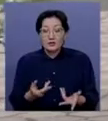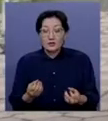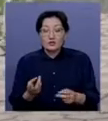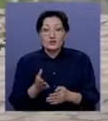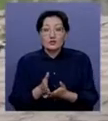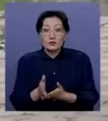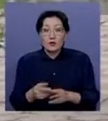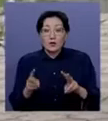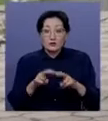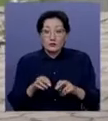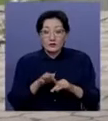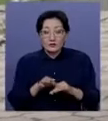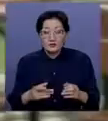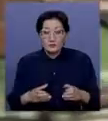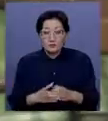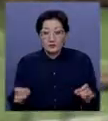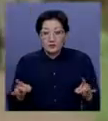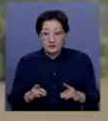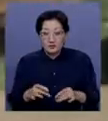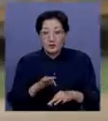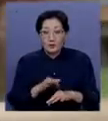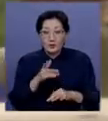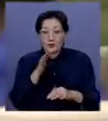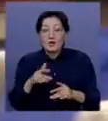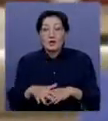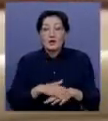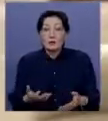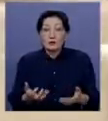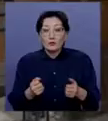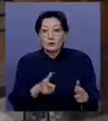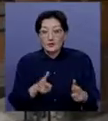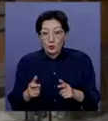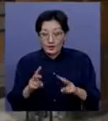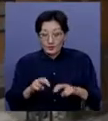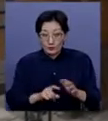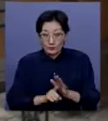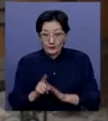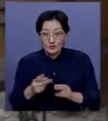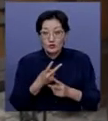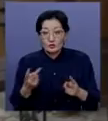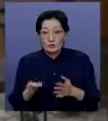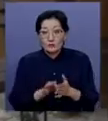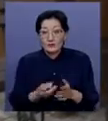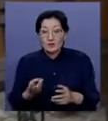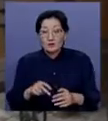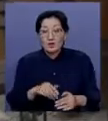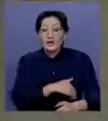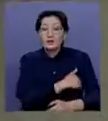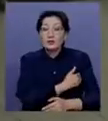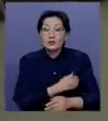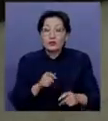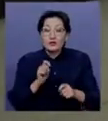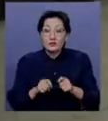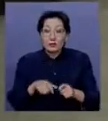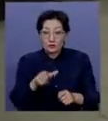Кірген бойда мониторинг жасап жүрген топ кафенің пандемия кезінде халықты қабылдауға дайындығын тексере бастады. Көзге бірден келушілердің дене температурасын